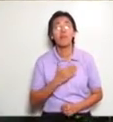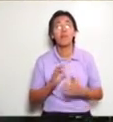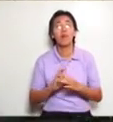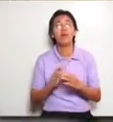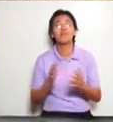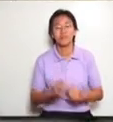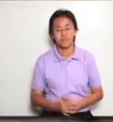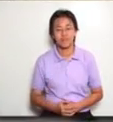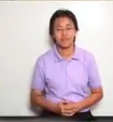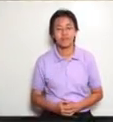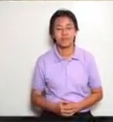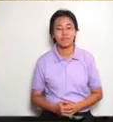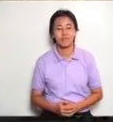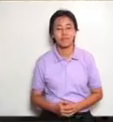งละ